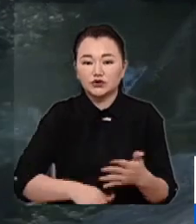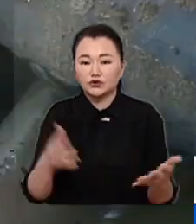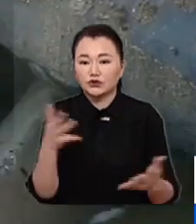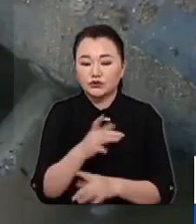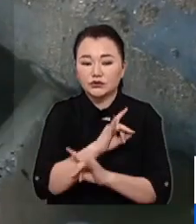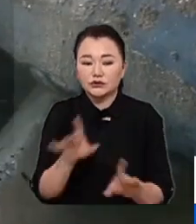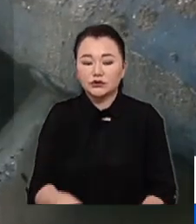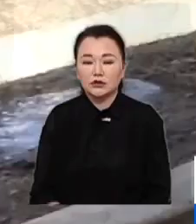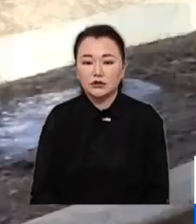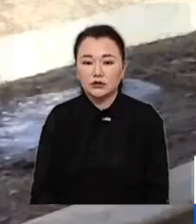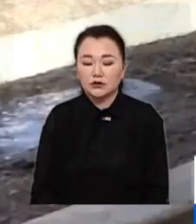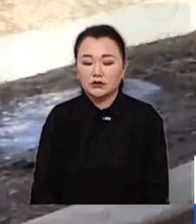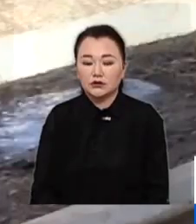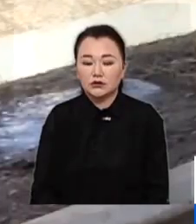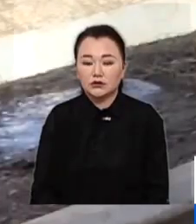Эльмира Ержанова.